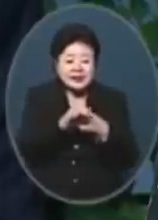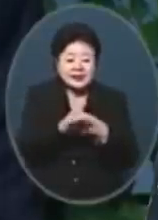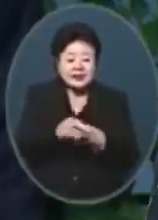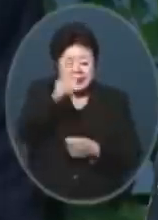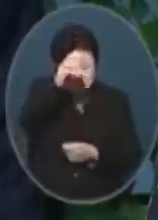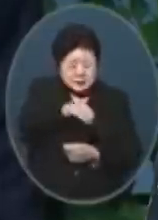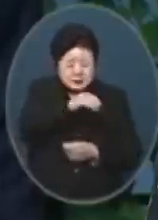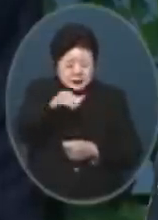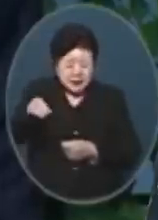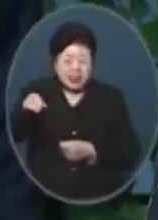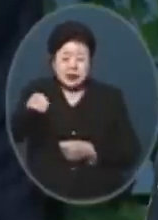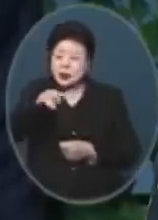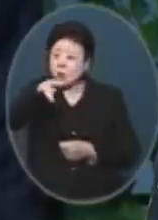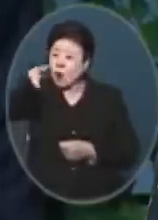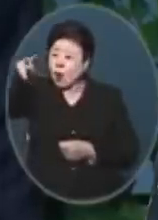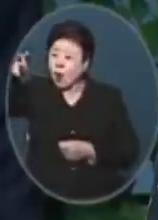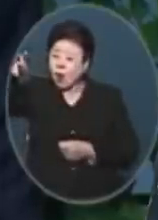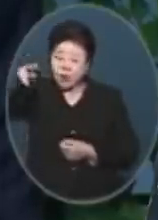십자가를 통해서